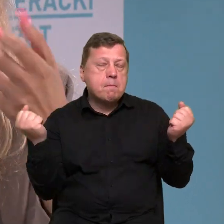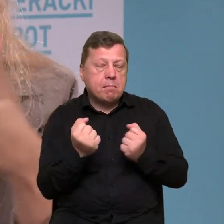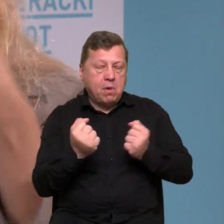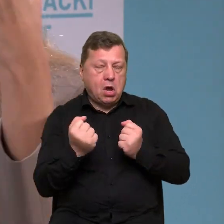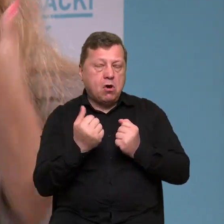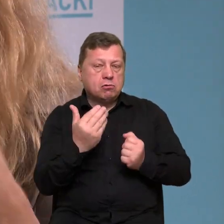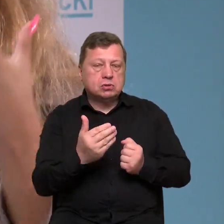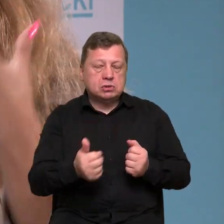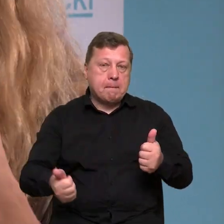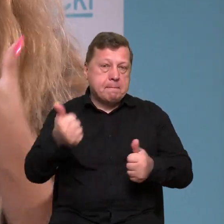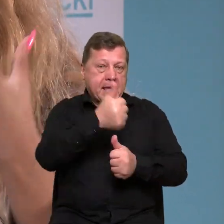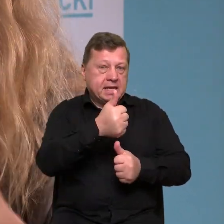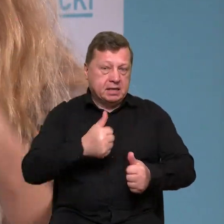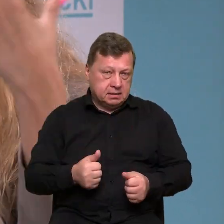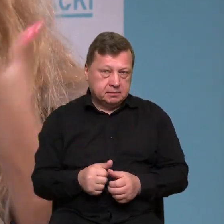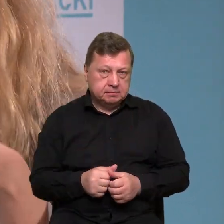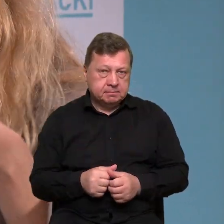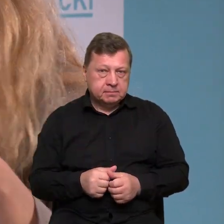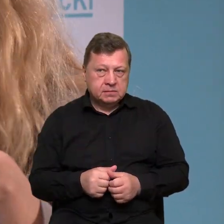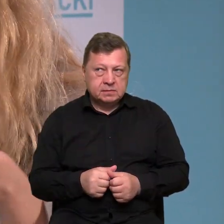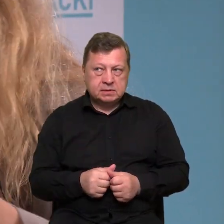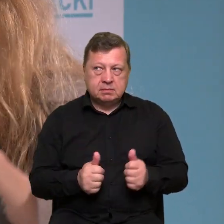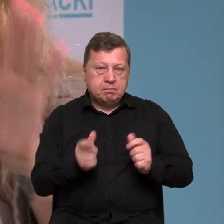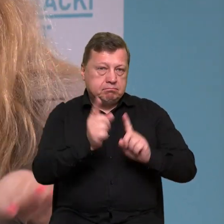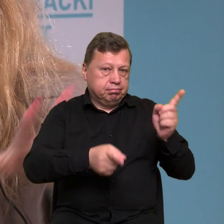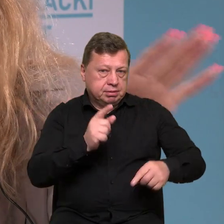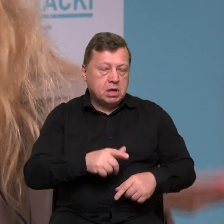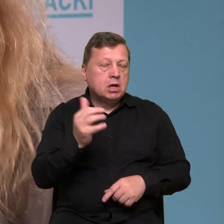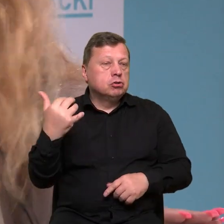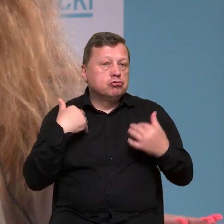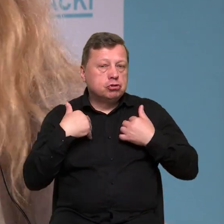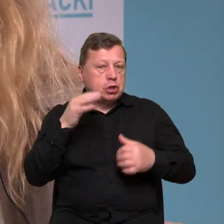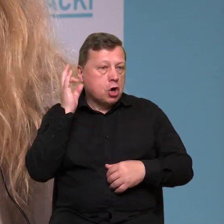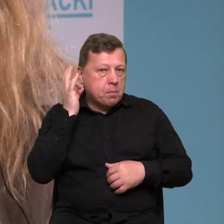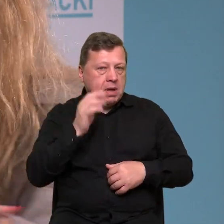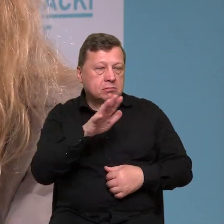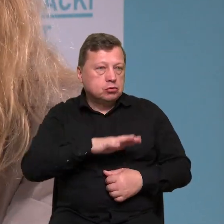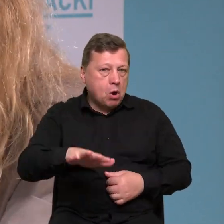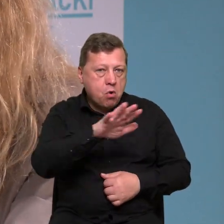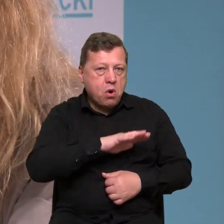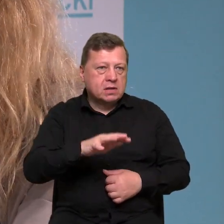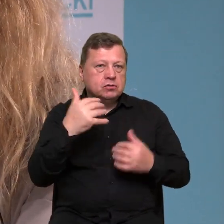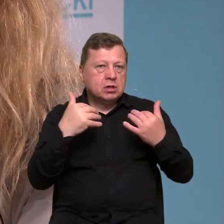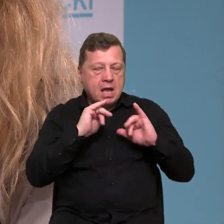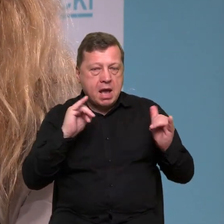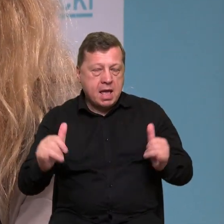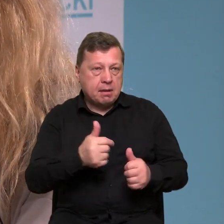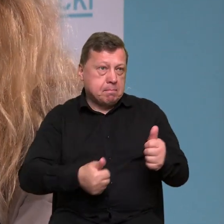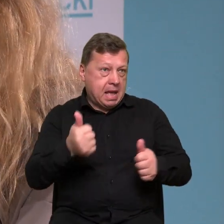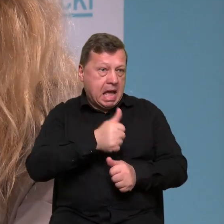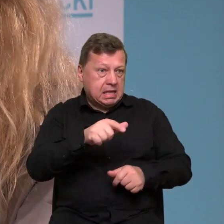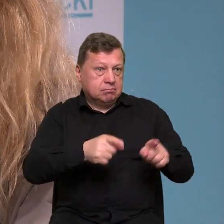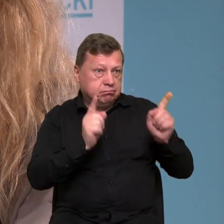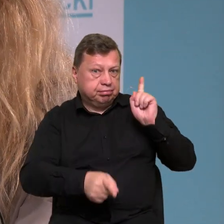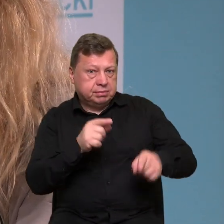tym patriarchacie i na tym, co wszystko się dzieje w życiu kobiety w społeczeństwie patriarchalnym, więc bardziej ten komponent,